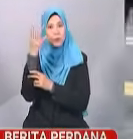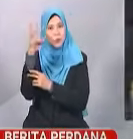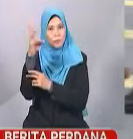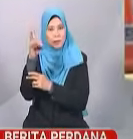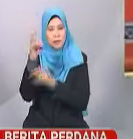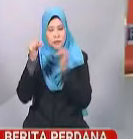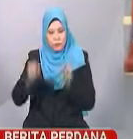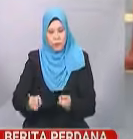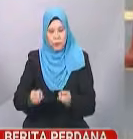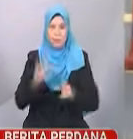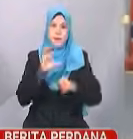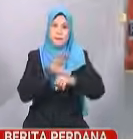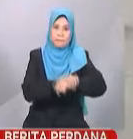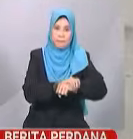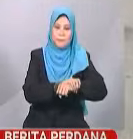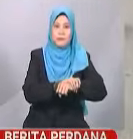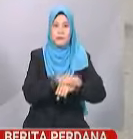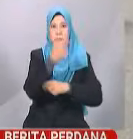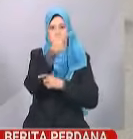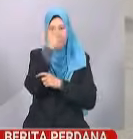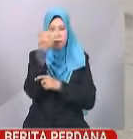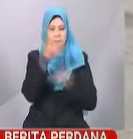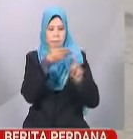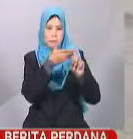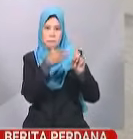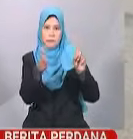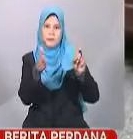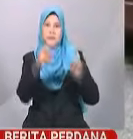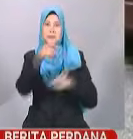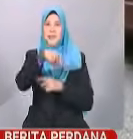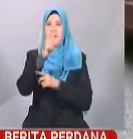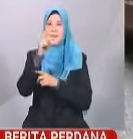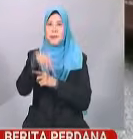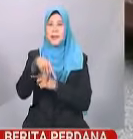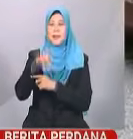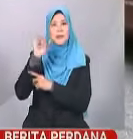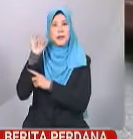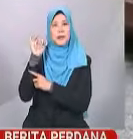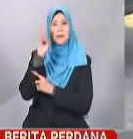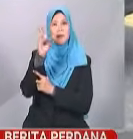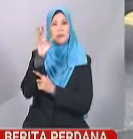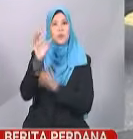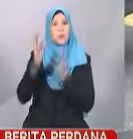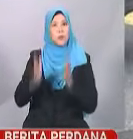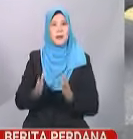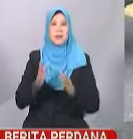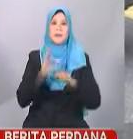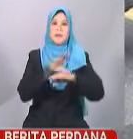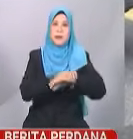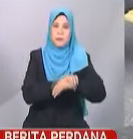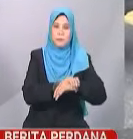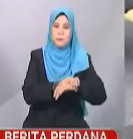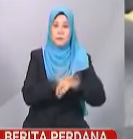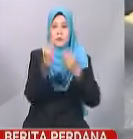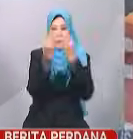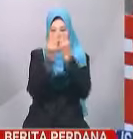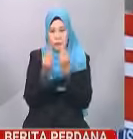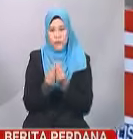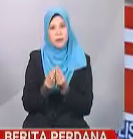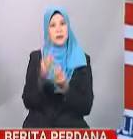20,617 individu ditahan kerana ingkar PKP. Semalam, 606 orang ditahan. Daripada jumlah